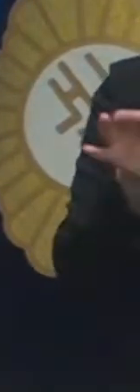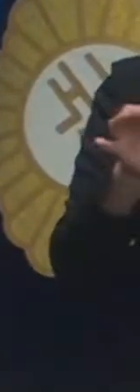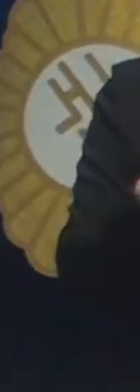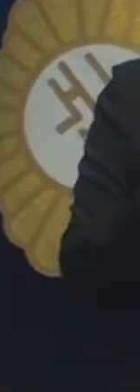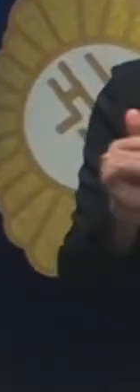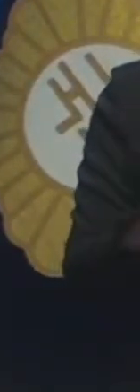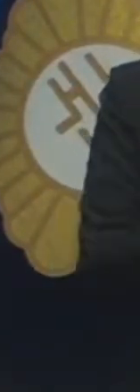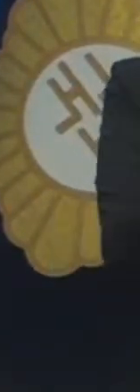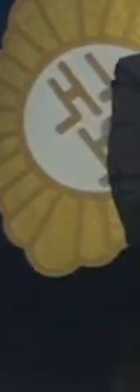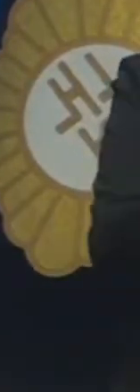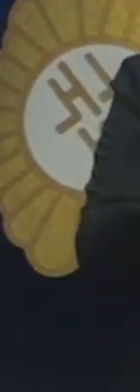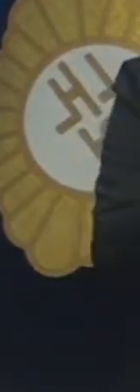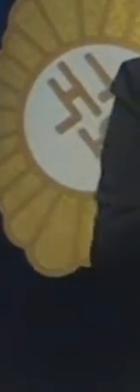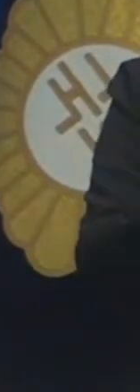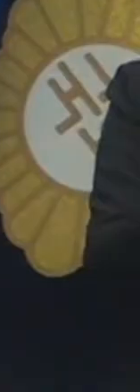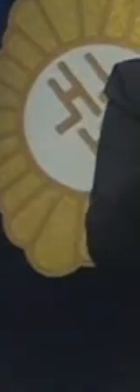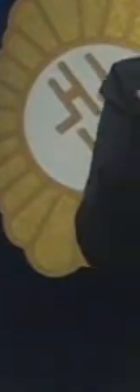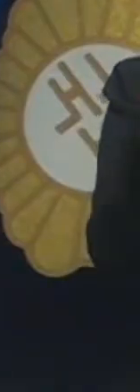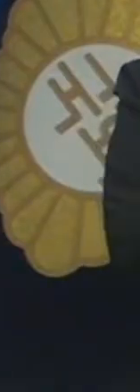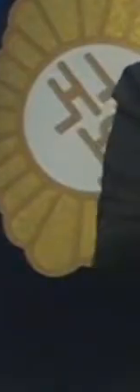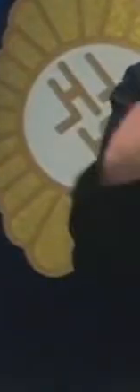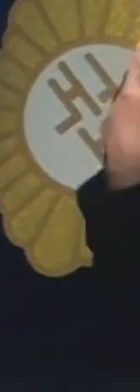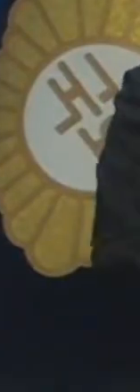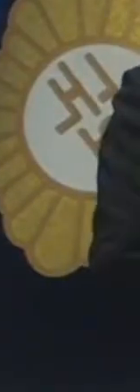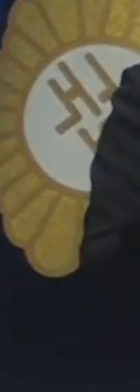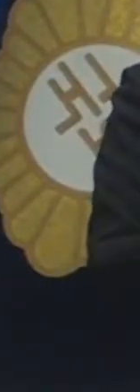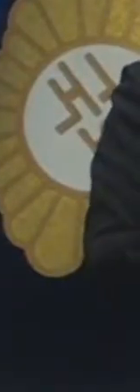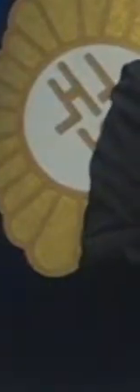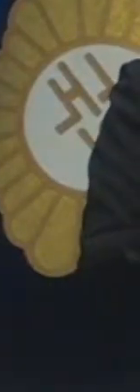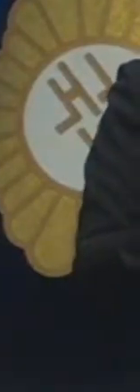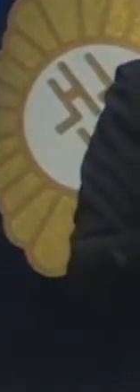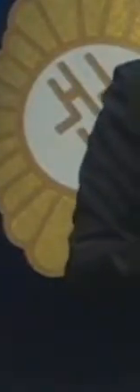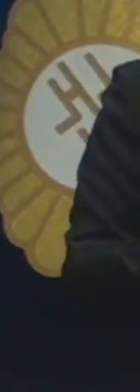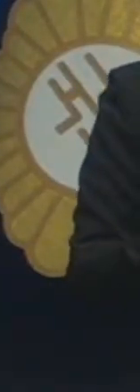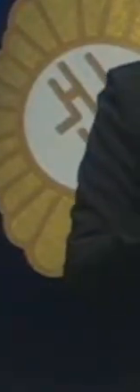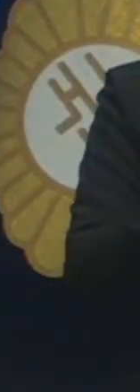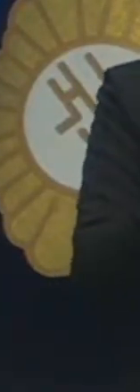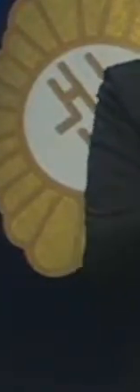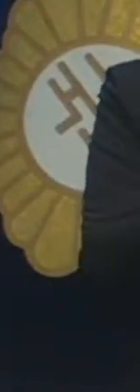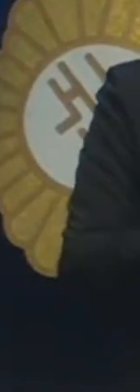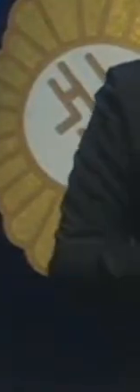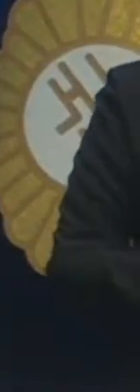전단체 피해자들에게는 계엄령과 다를 바 없는 신청이었습니다.